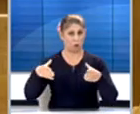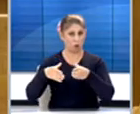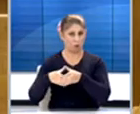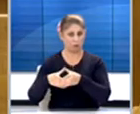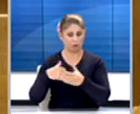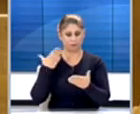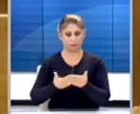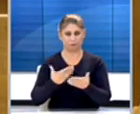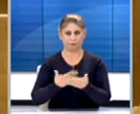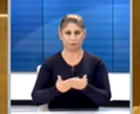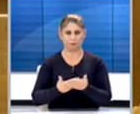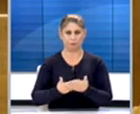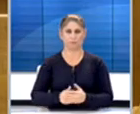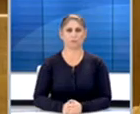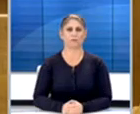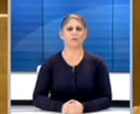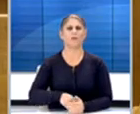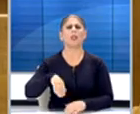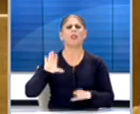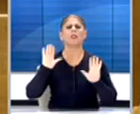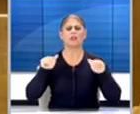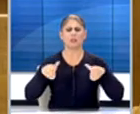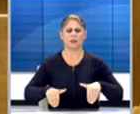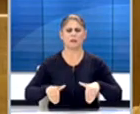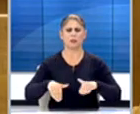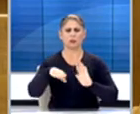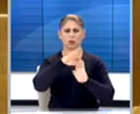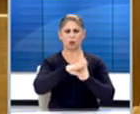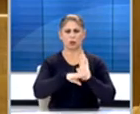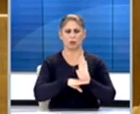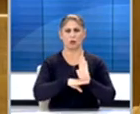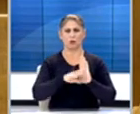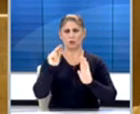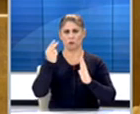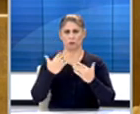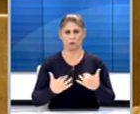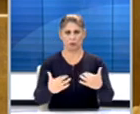είναι ασεβής προς τον κανονισμό της Βουλής και το Σύνταγμα,